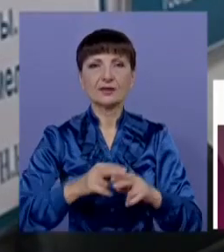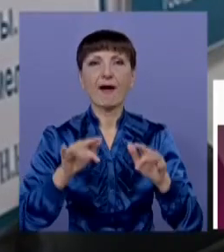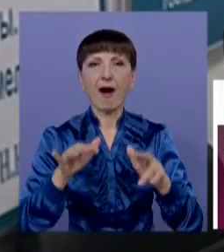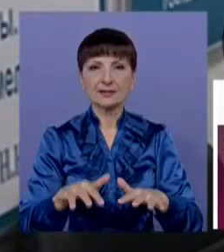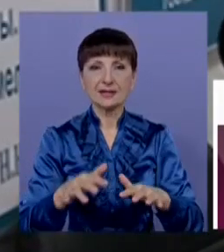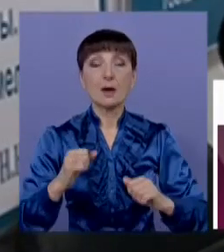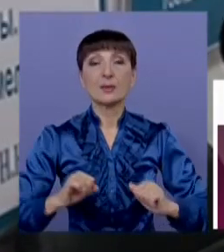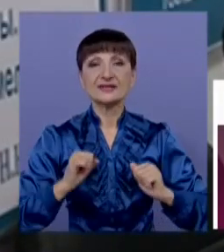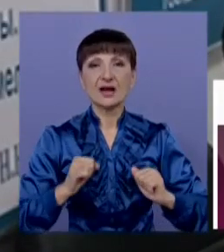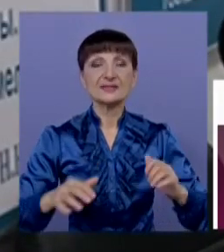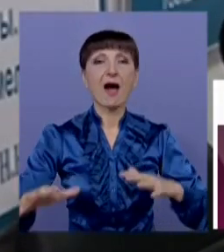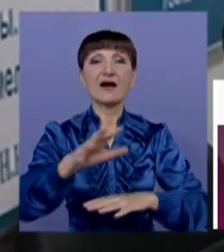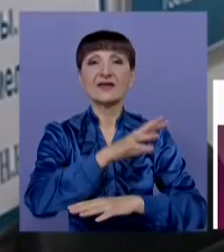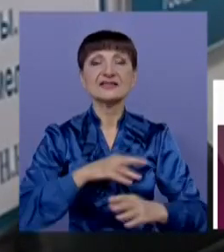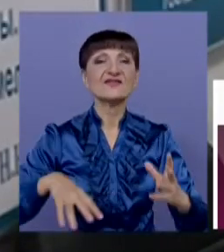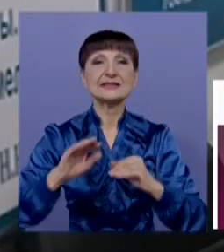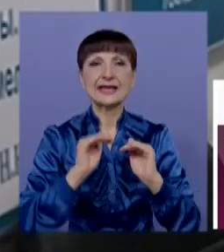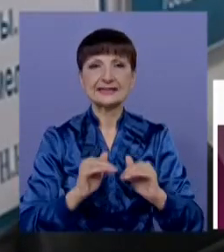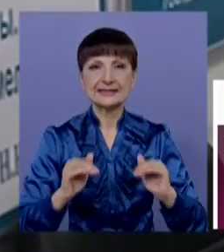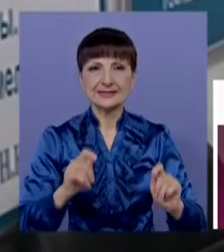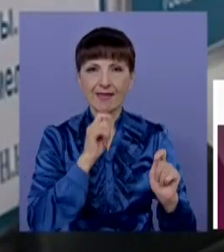И постараемся охватить всех детей,